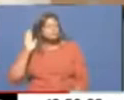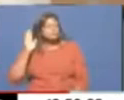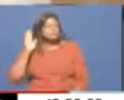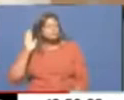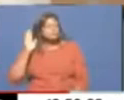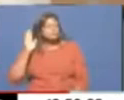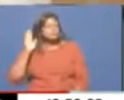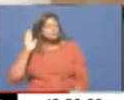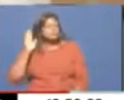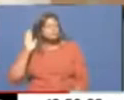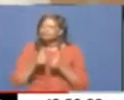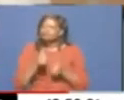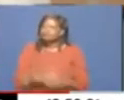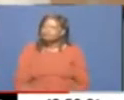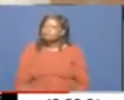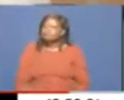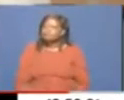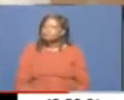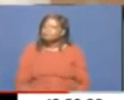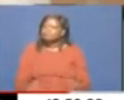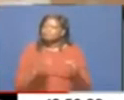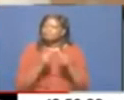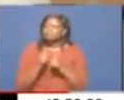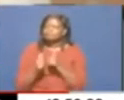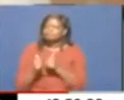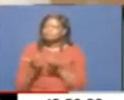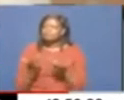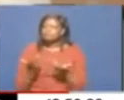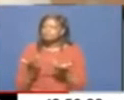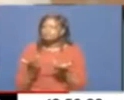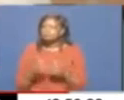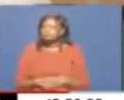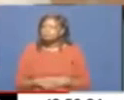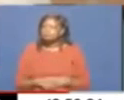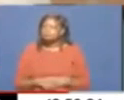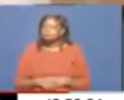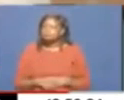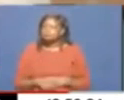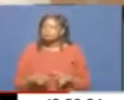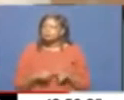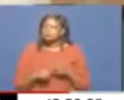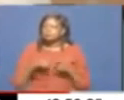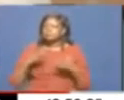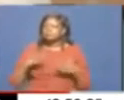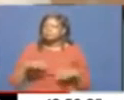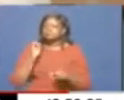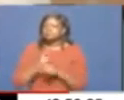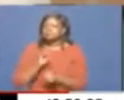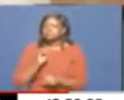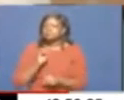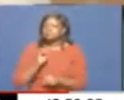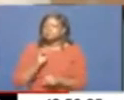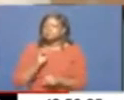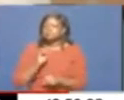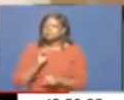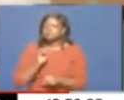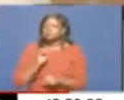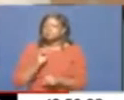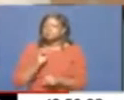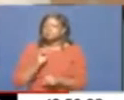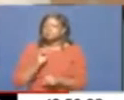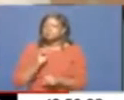tuelekee katika chama gani ama mtaka tufanye namna gani, na watu ndio wanakuambia. Sababu ni vibaya sana ukiwa